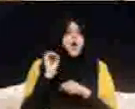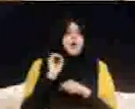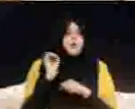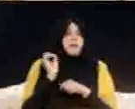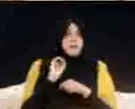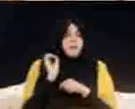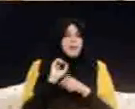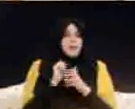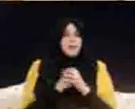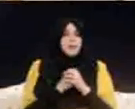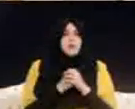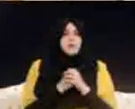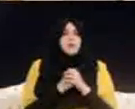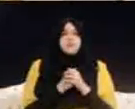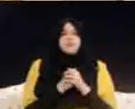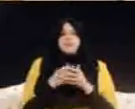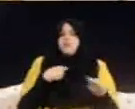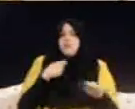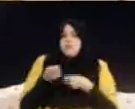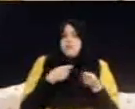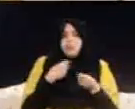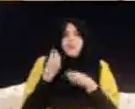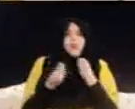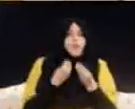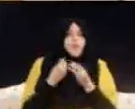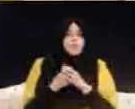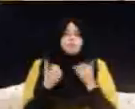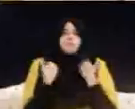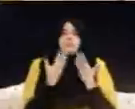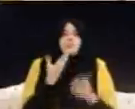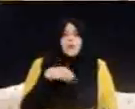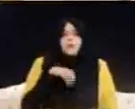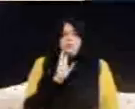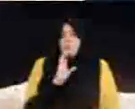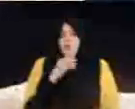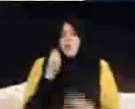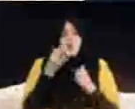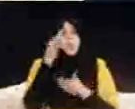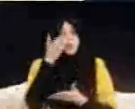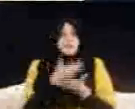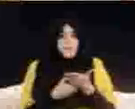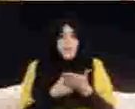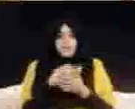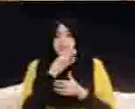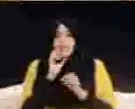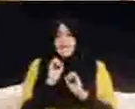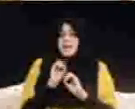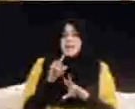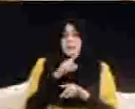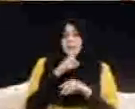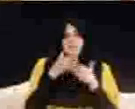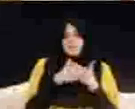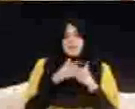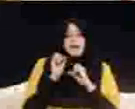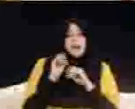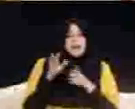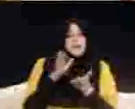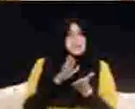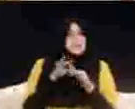أو عن طريق التصرف الذي ذكرناه قبل حين، عن طريق الهبة وعن طريق الوصية. إذن خلي القطعة الأرضية